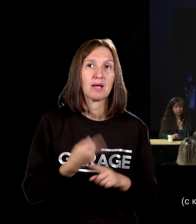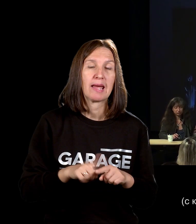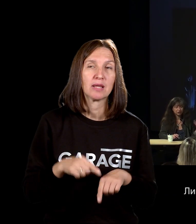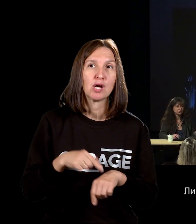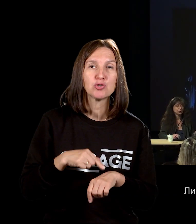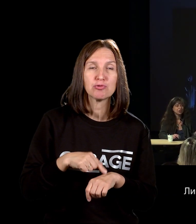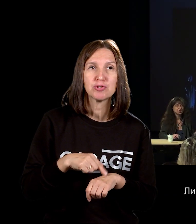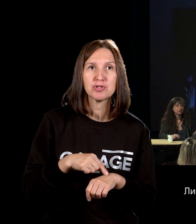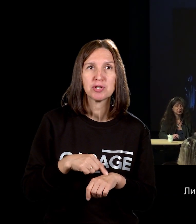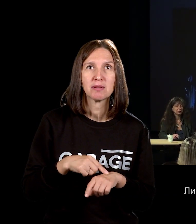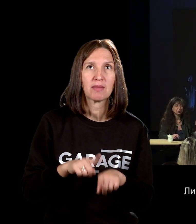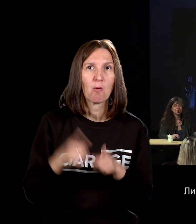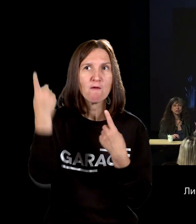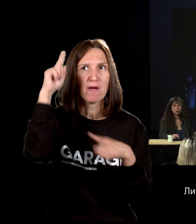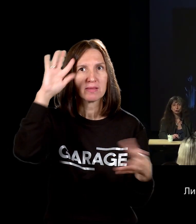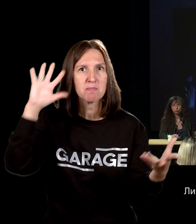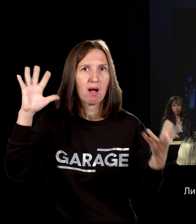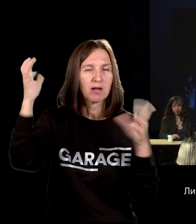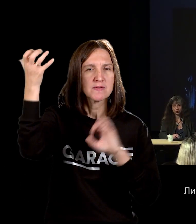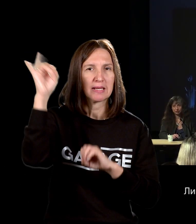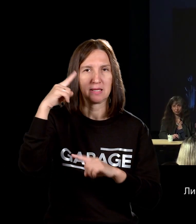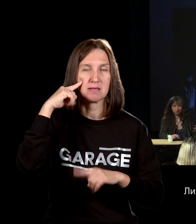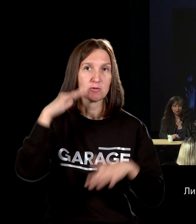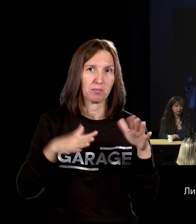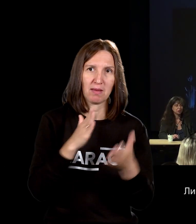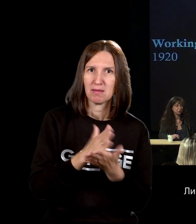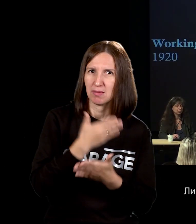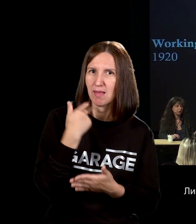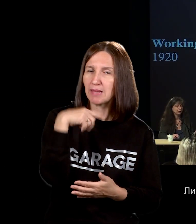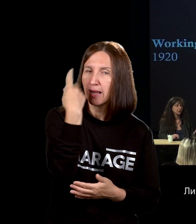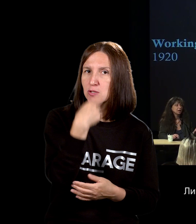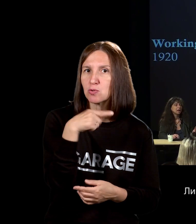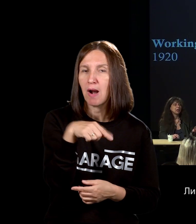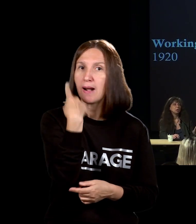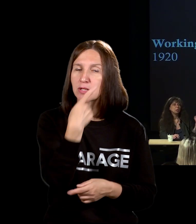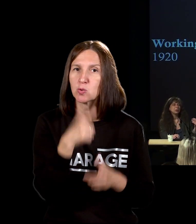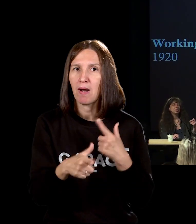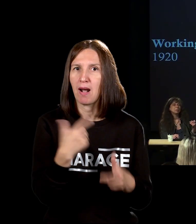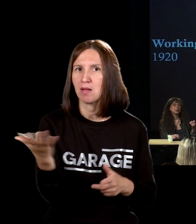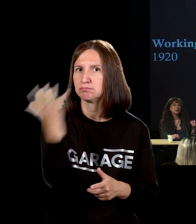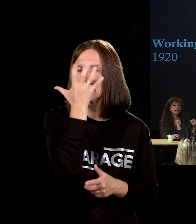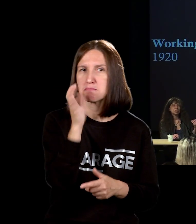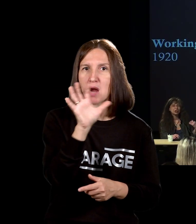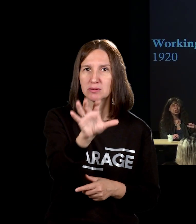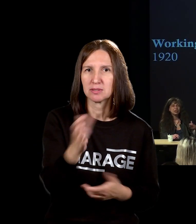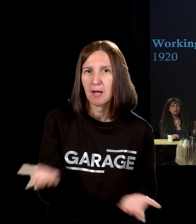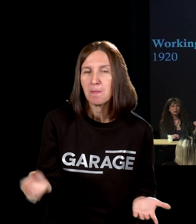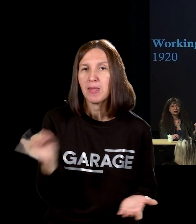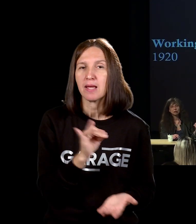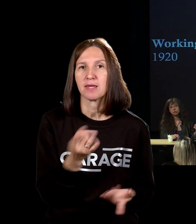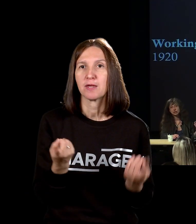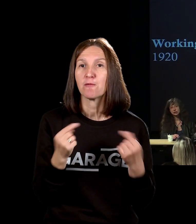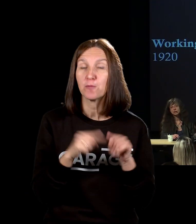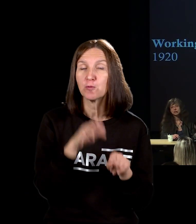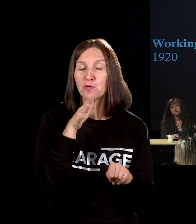такой фантасмагоричности и сомнительности вообще любого лица, которое неотличимо от маски, но при этом это и обращение вот к